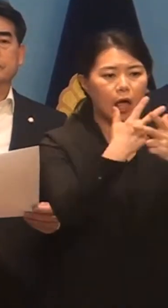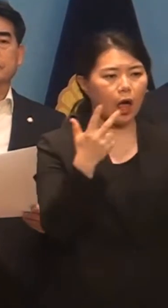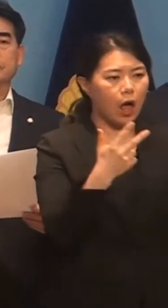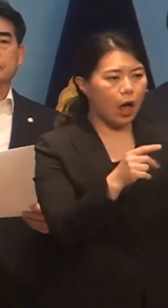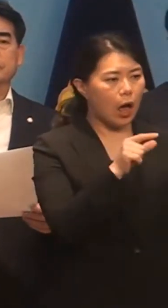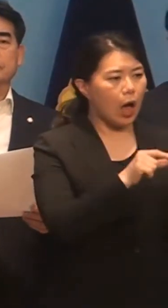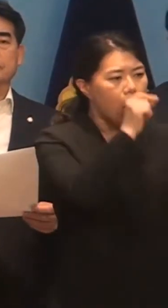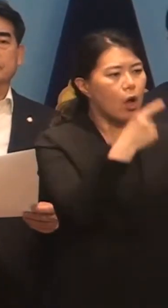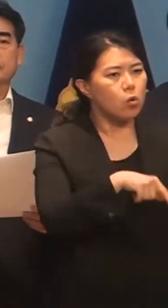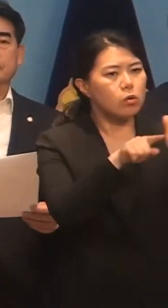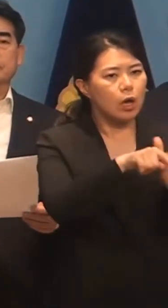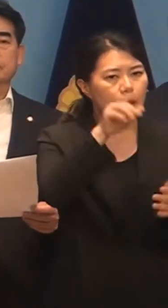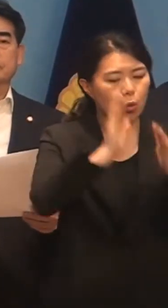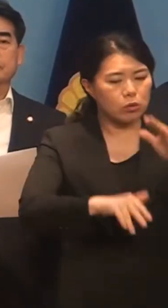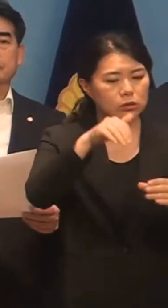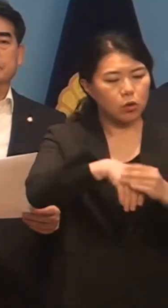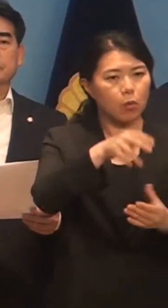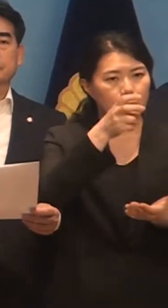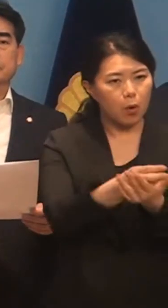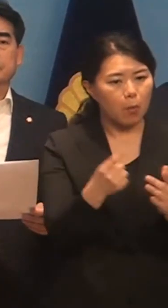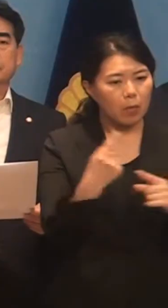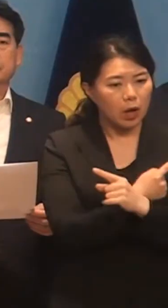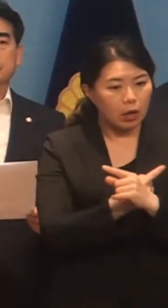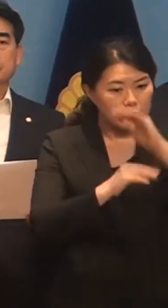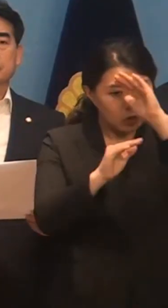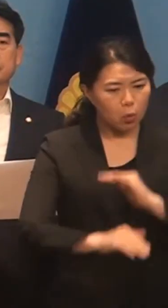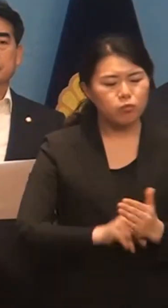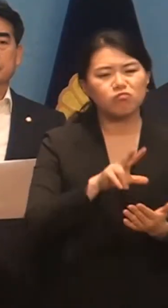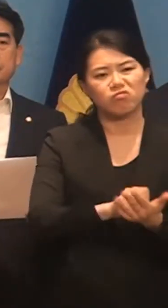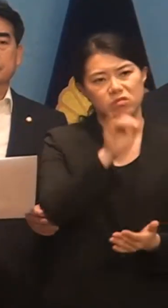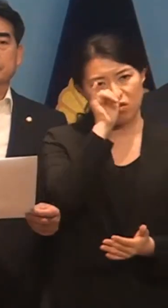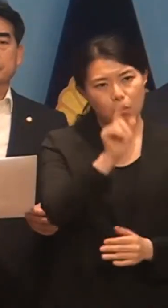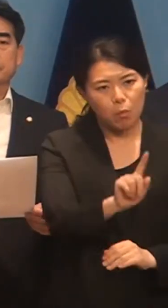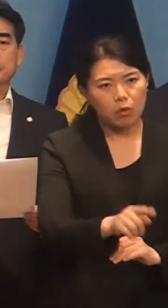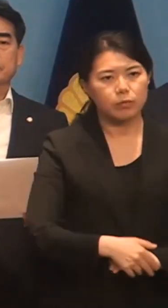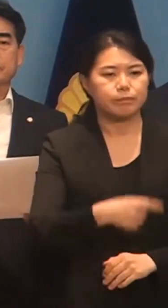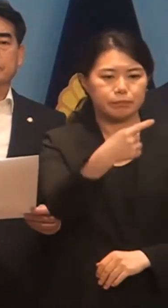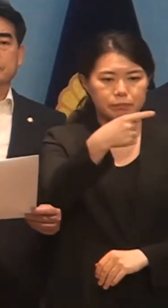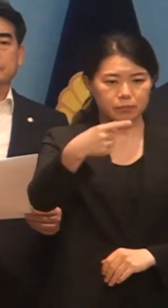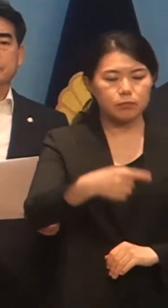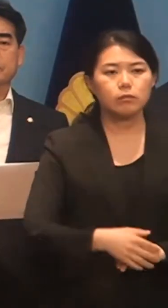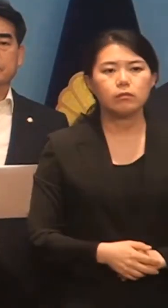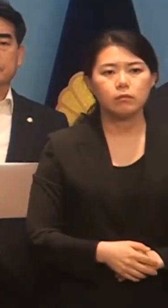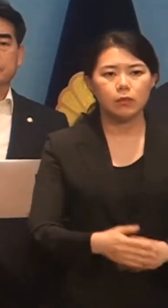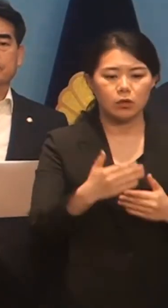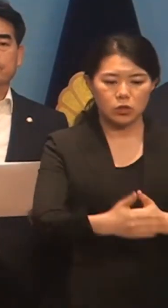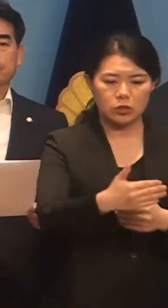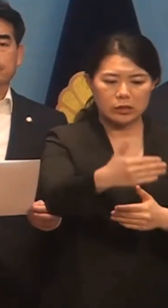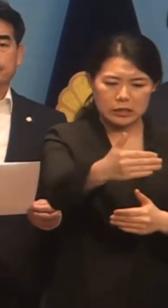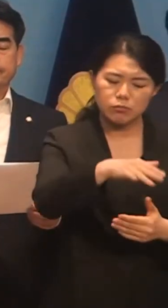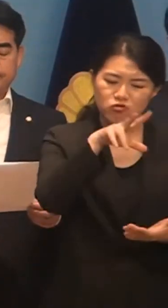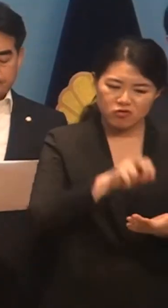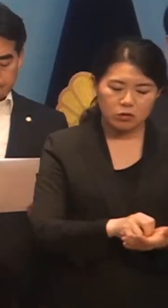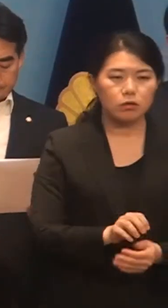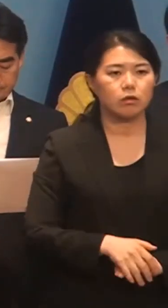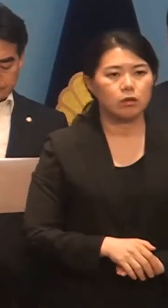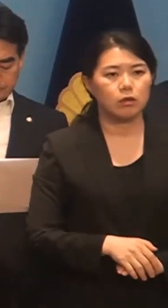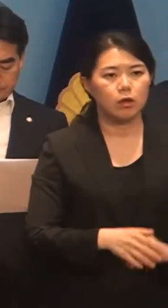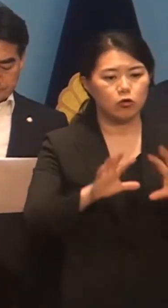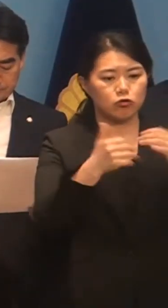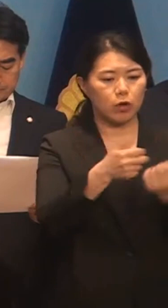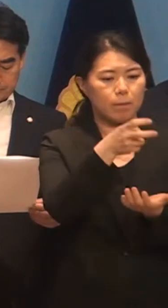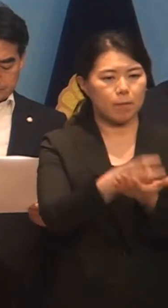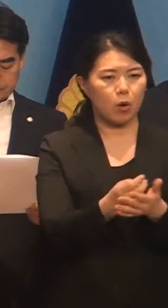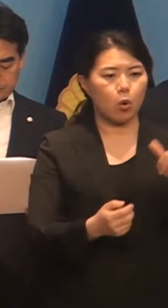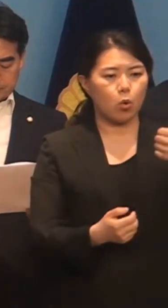살리기 공직선거법 개정안은 다음과 같은 문제가 있습니다. 첫째, 절차적 하자입니다.